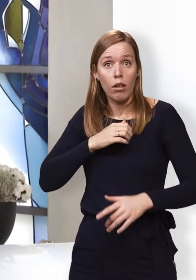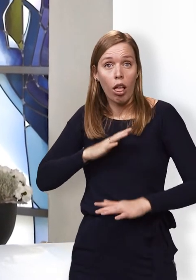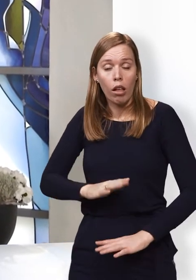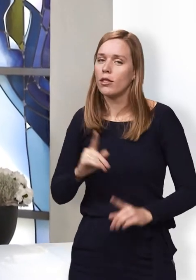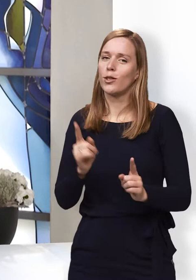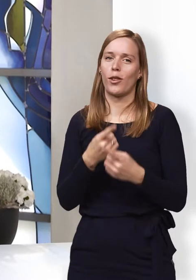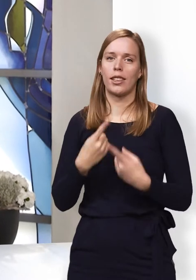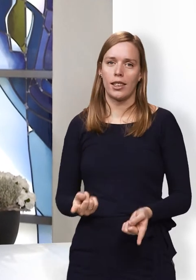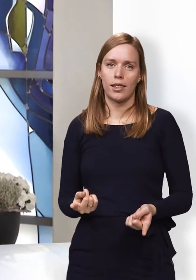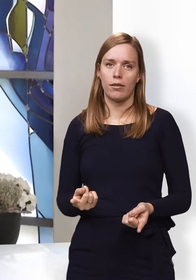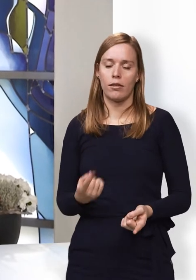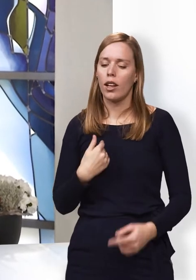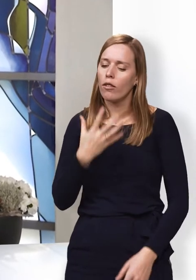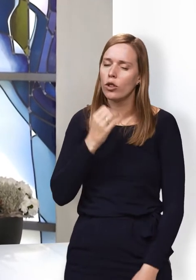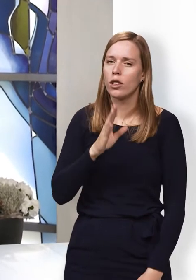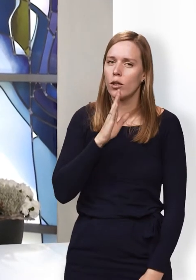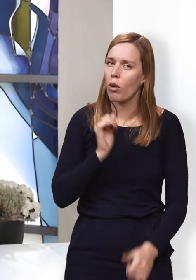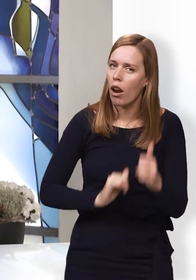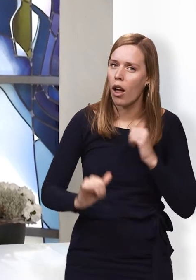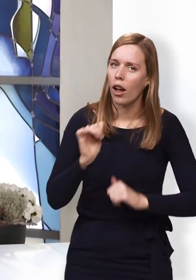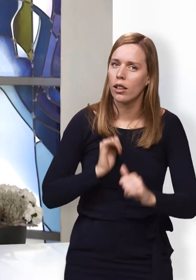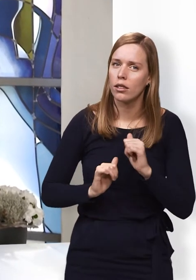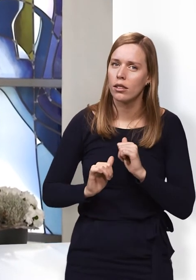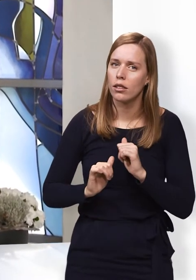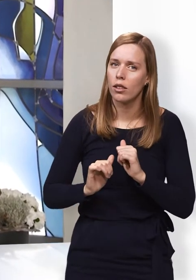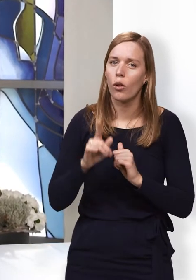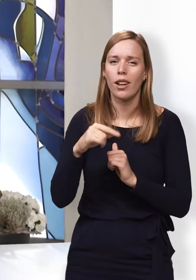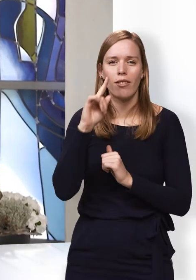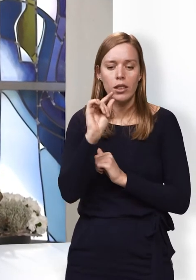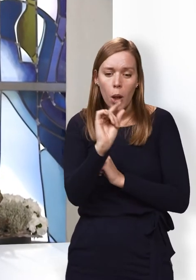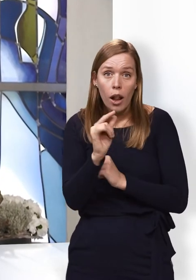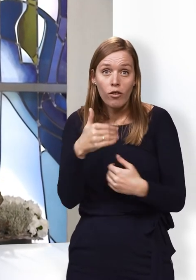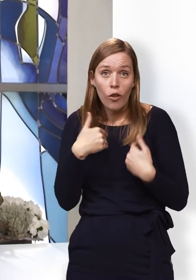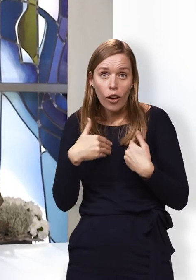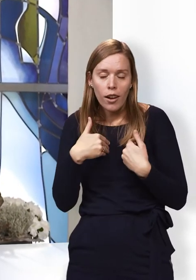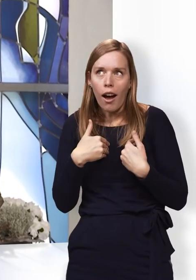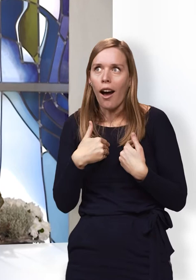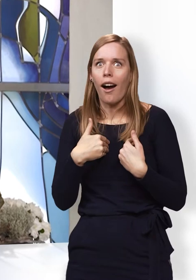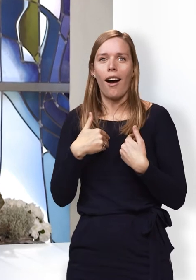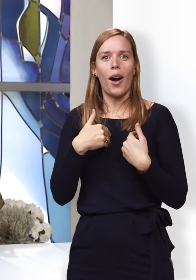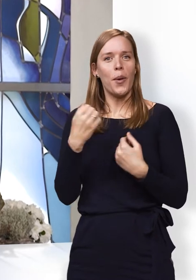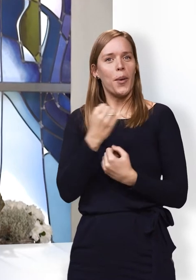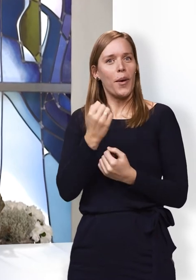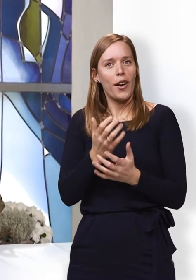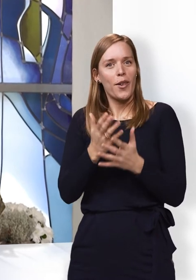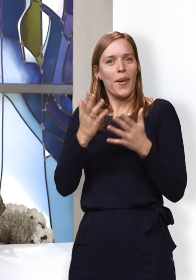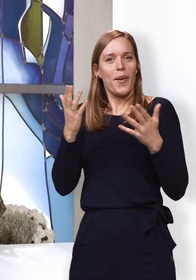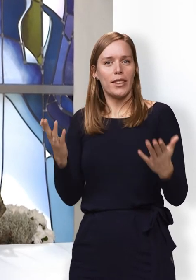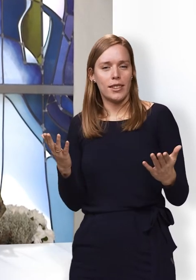lässt. Ich wünsche dir genug Leid, damit auch die kleinsten Freuden in deinem Leben größer